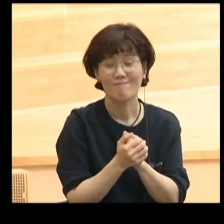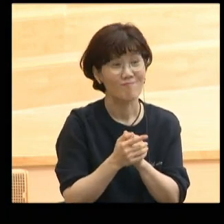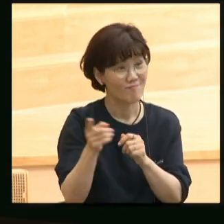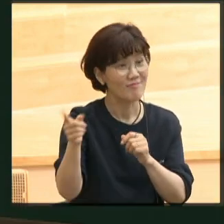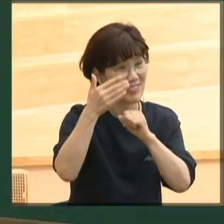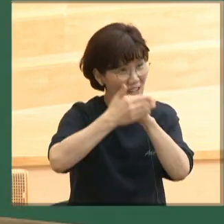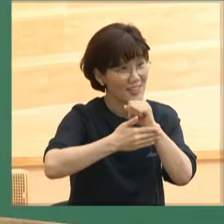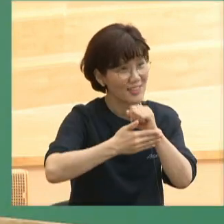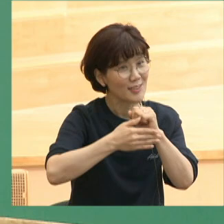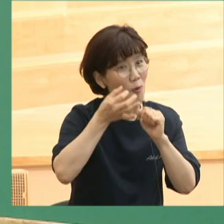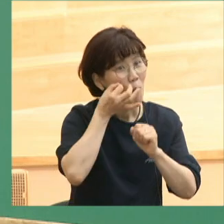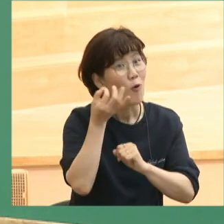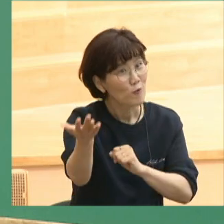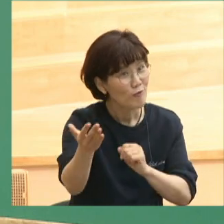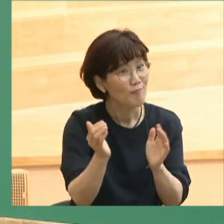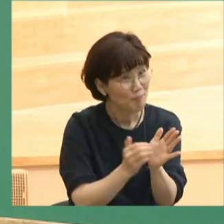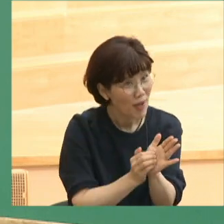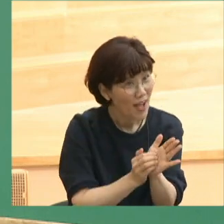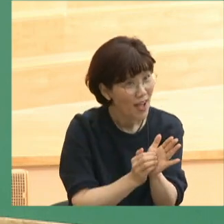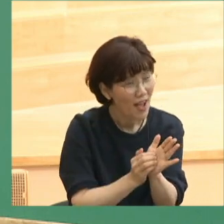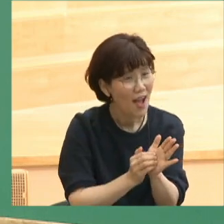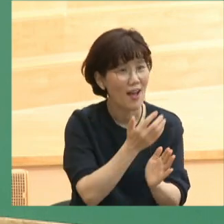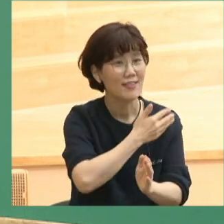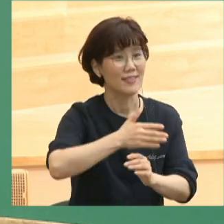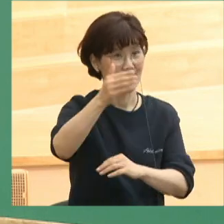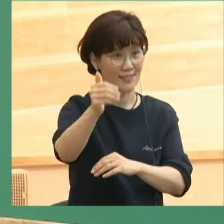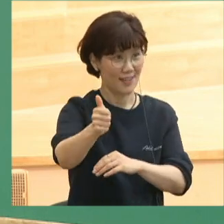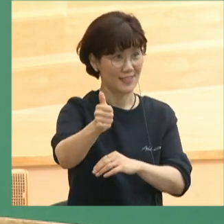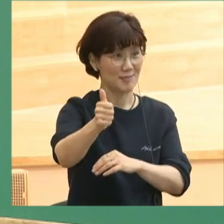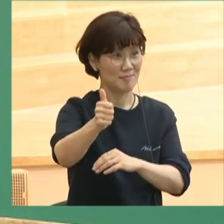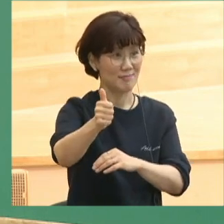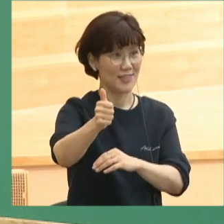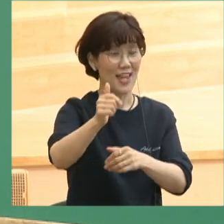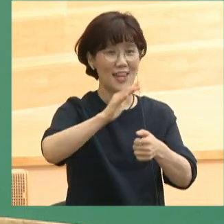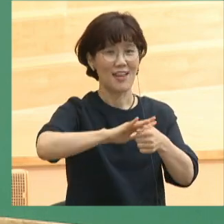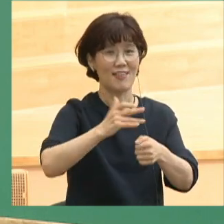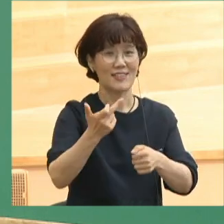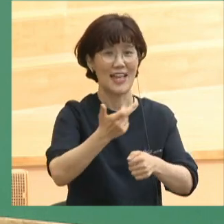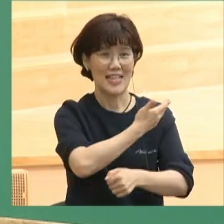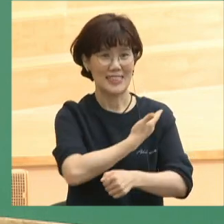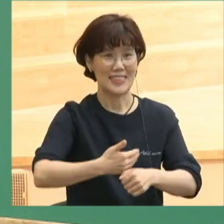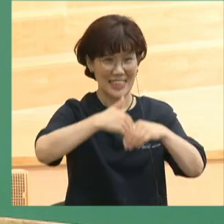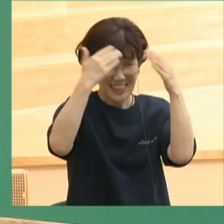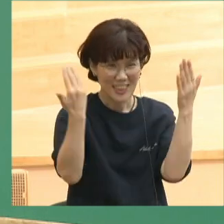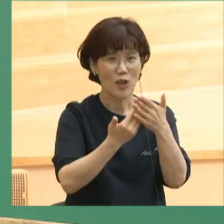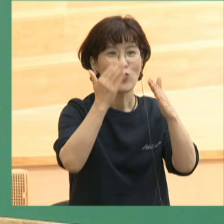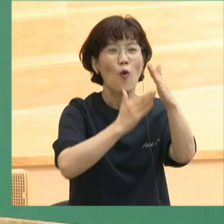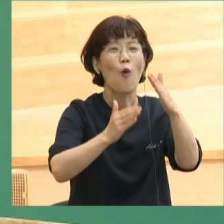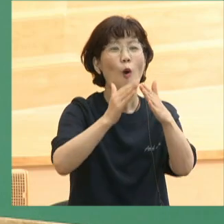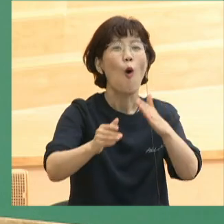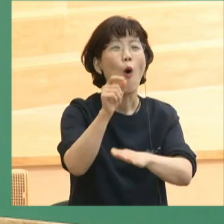보내드렸거든요. 그랬더니 시장님이 경산시 전 공무원에게